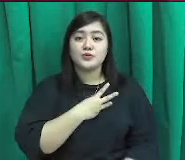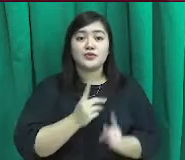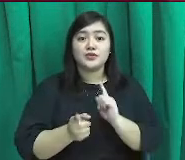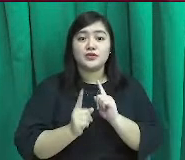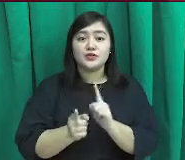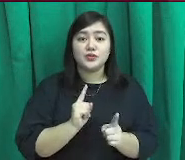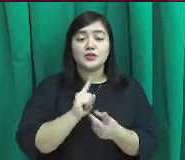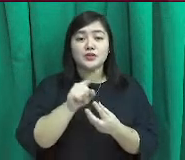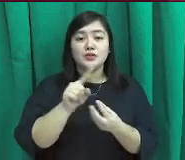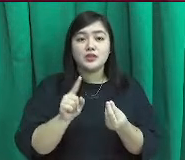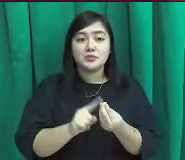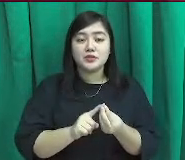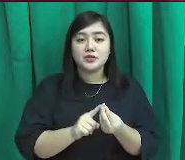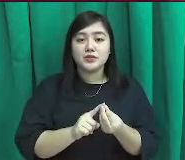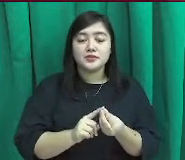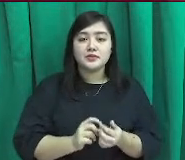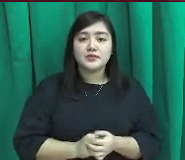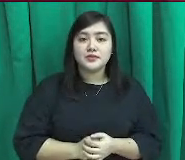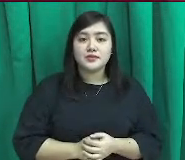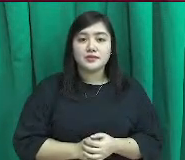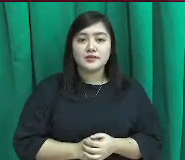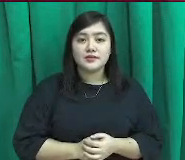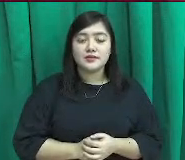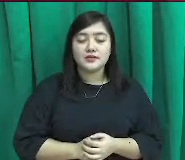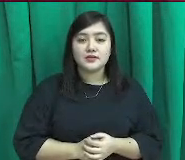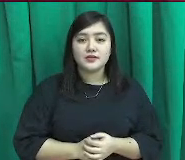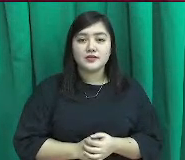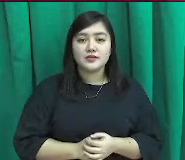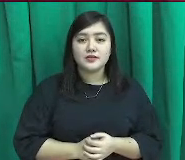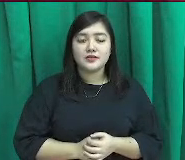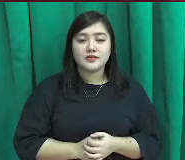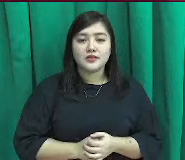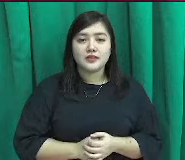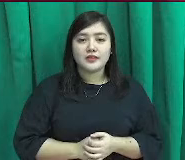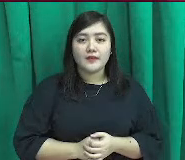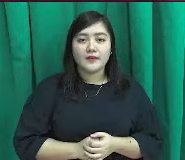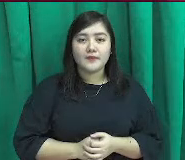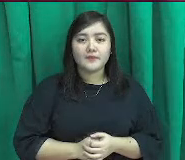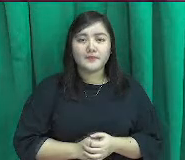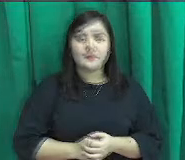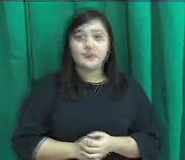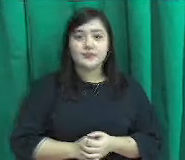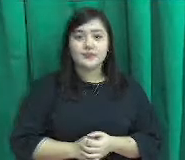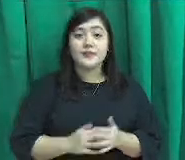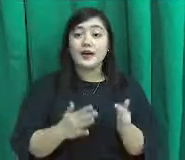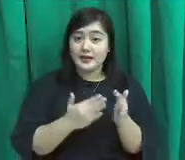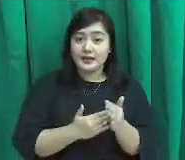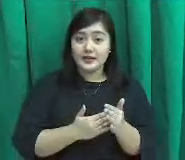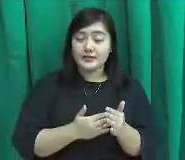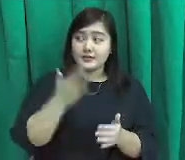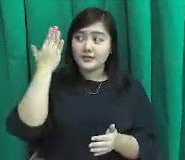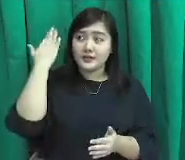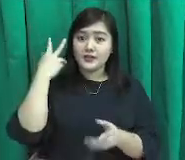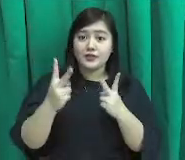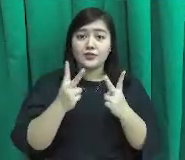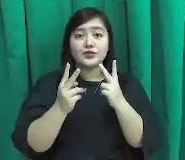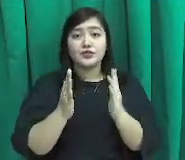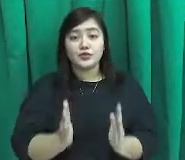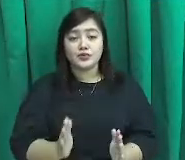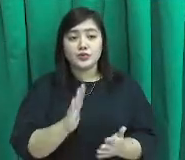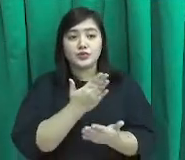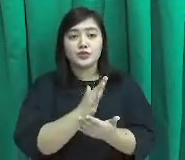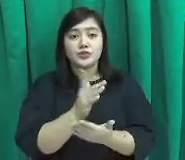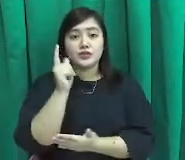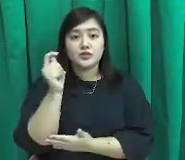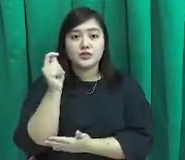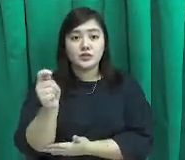pinag-usapan dito ay yung na-discuss ko nung huli. Dahil so of course, the guest natin ay nagkwento sa atin dito si Sir Dennis Quaresma.